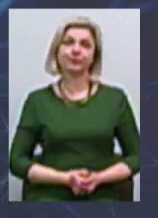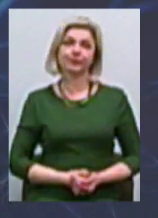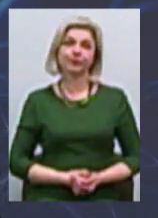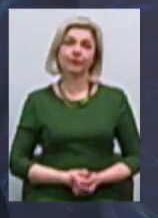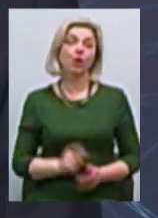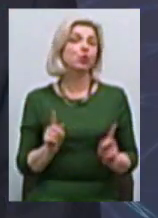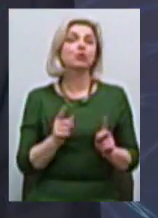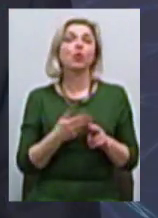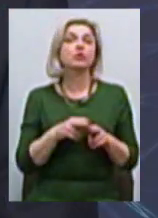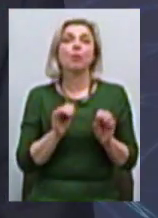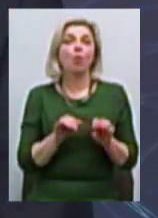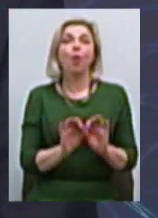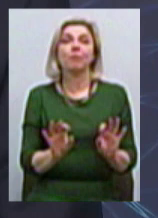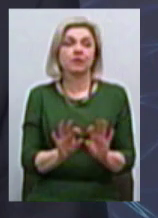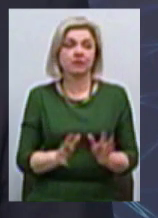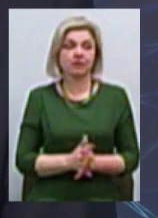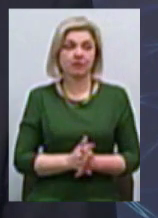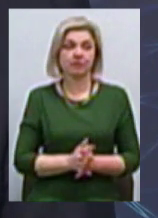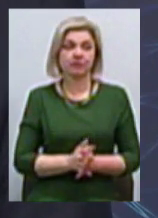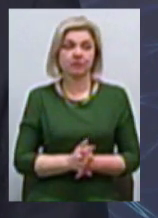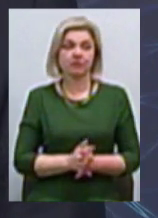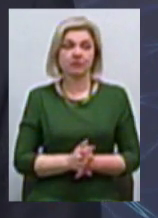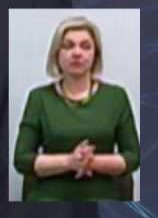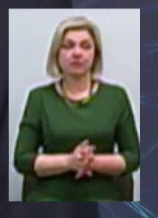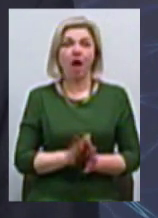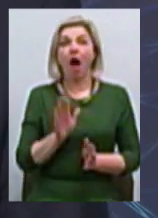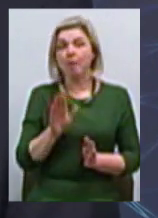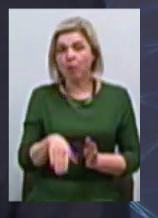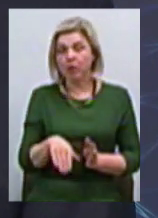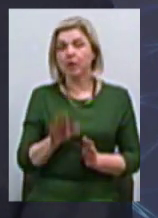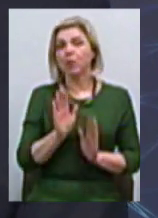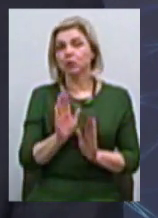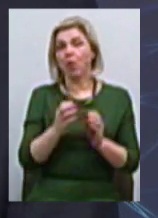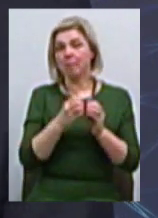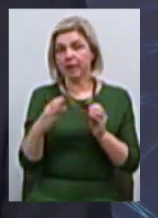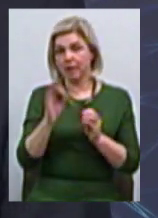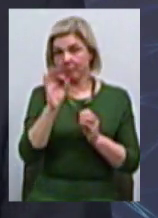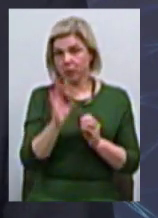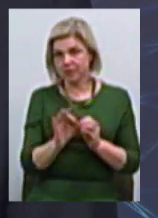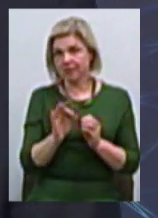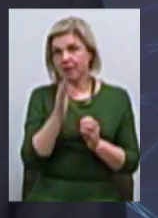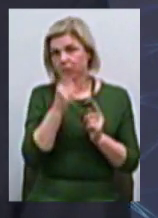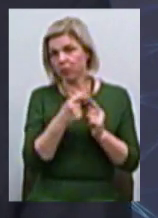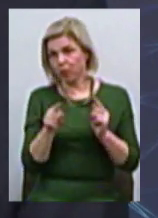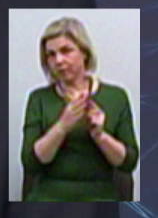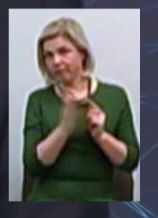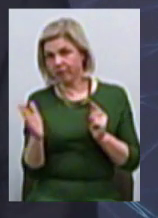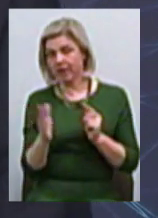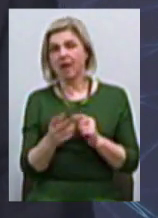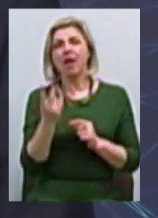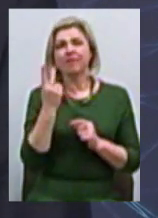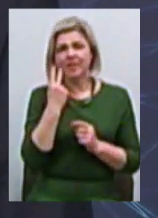Чим це може бути викликано? Не могу, а потім лише 15% додалося до вечора. Есть всегда классических три горба,